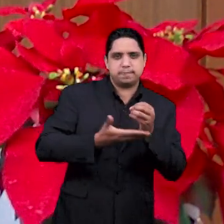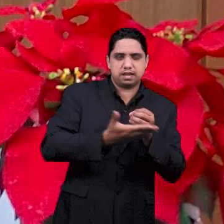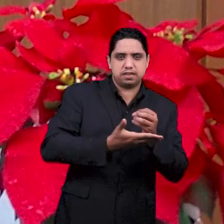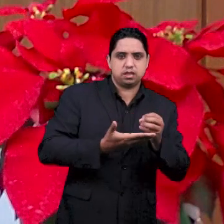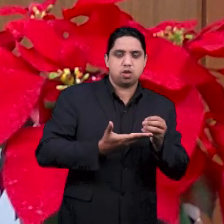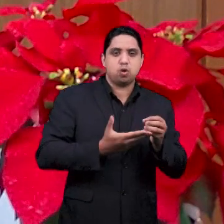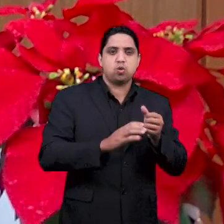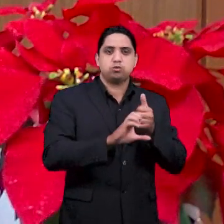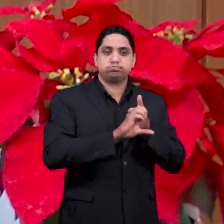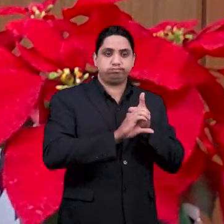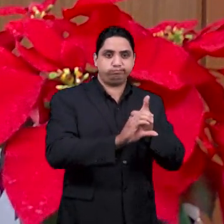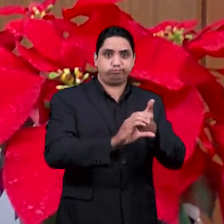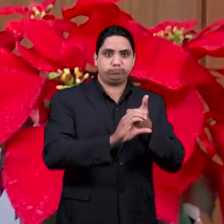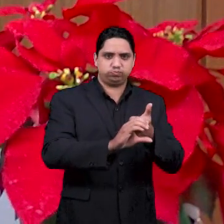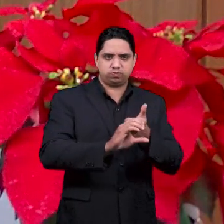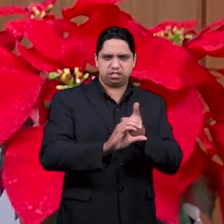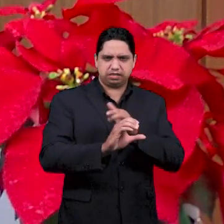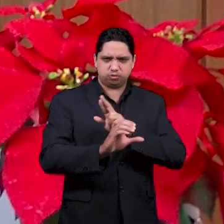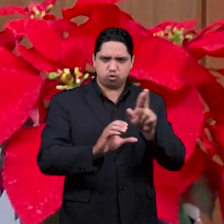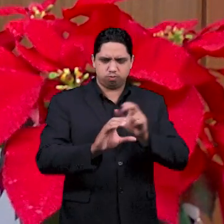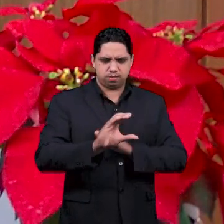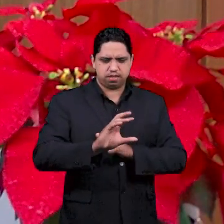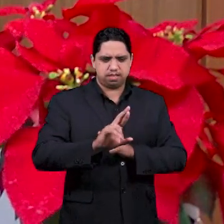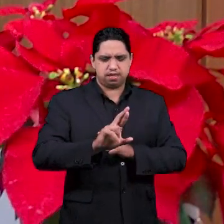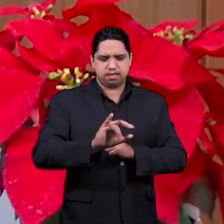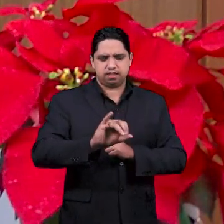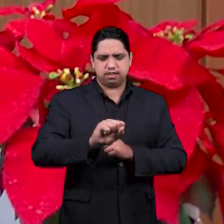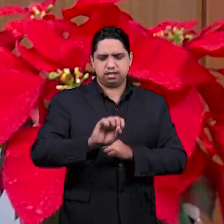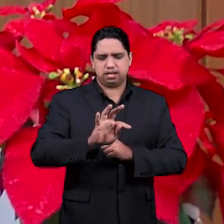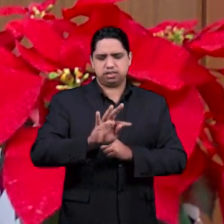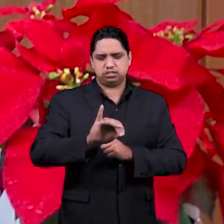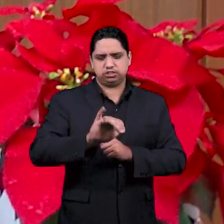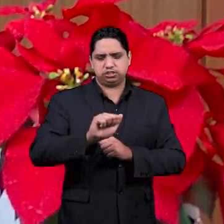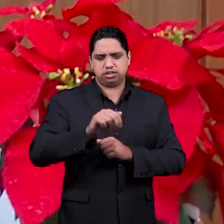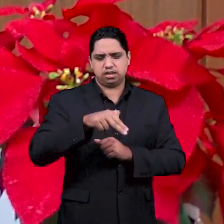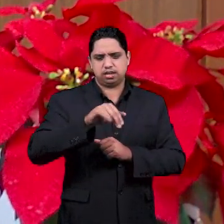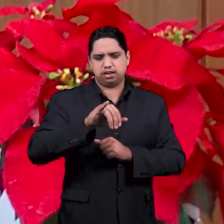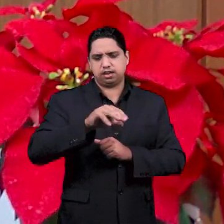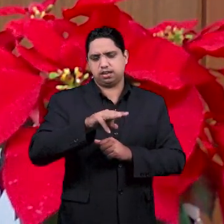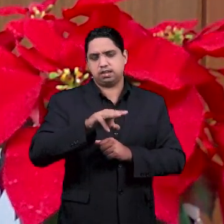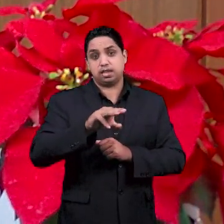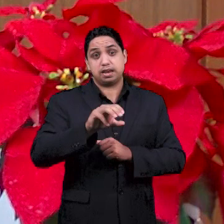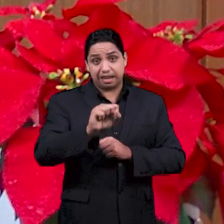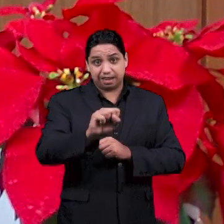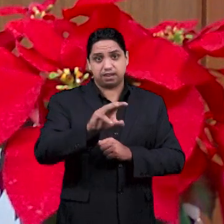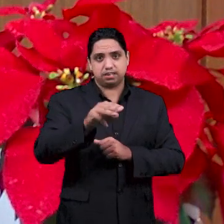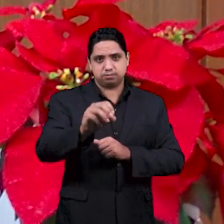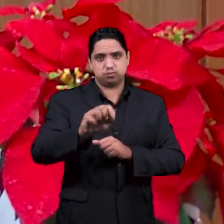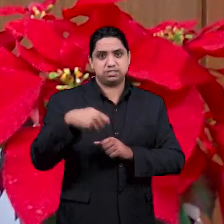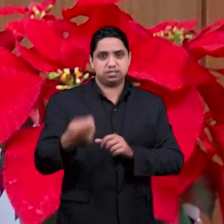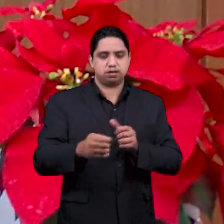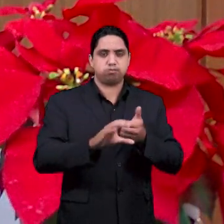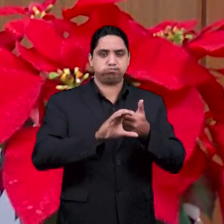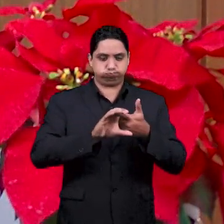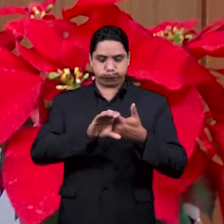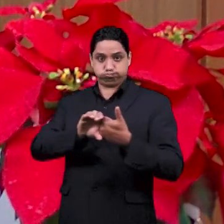используют христианство, да. Евангелие и христианство одно и то же. Существует христианство